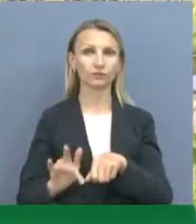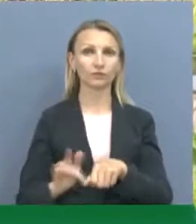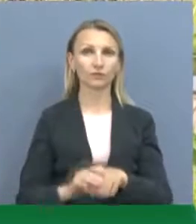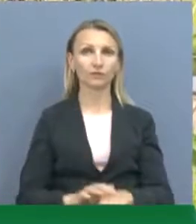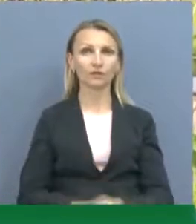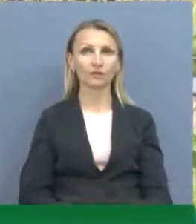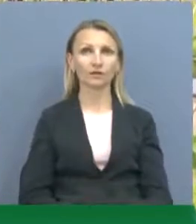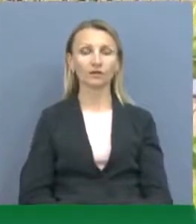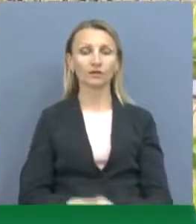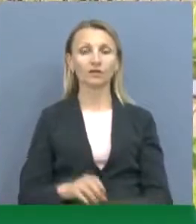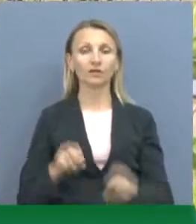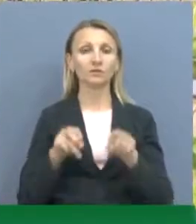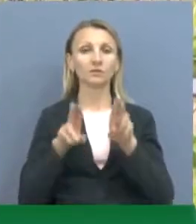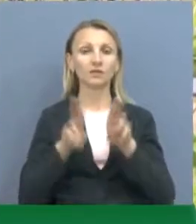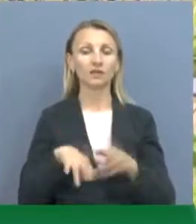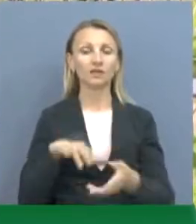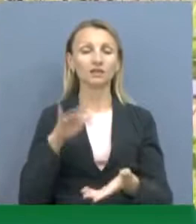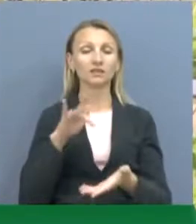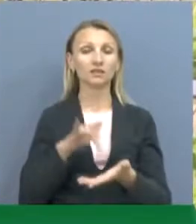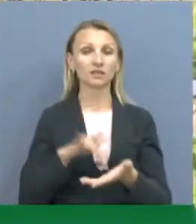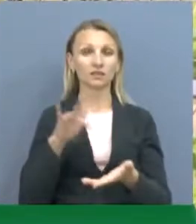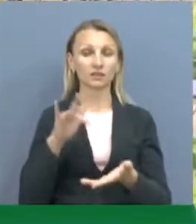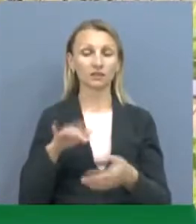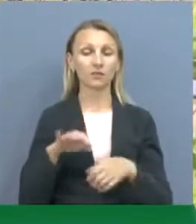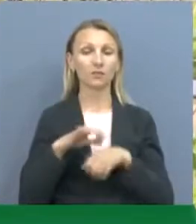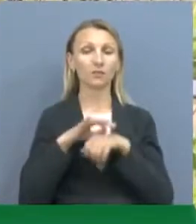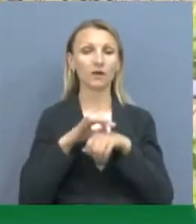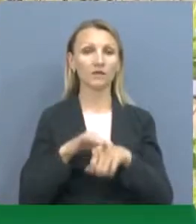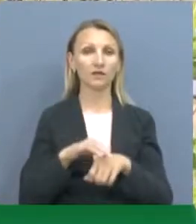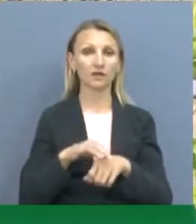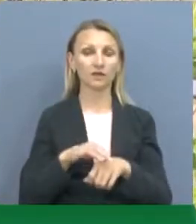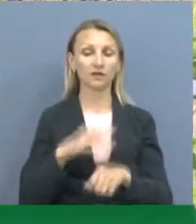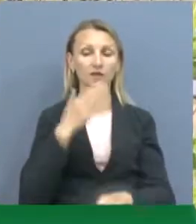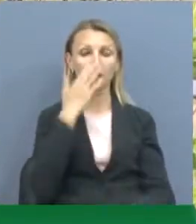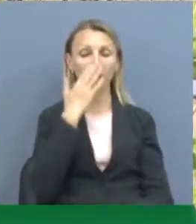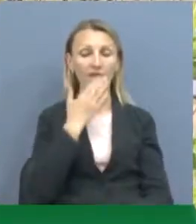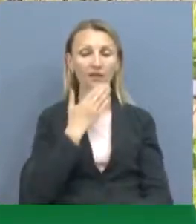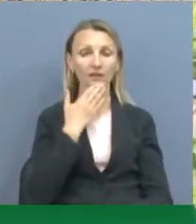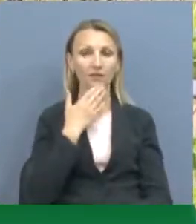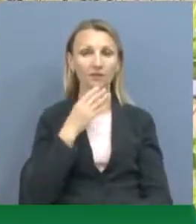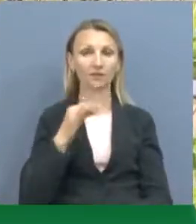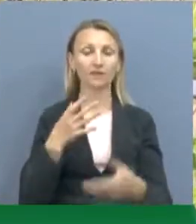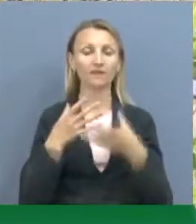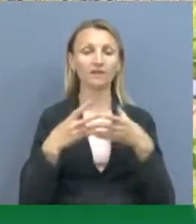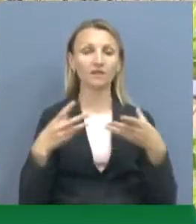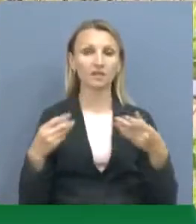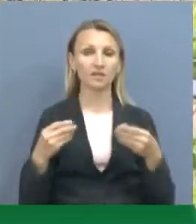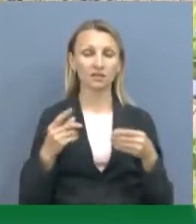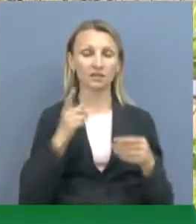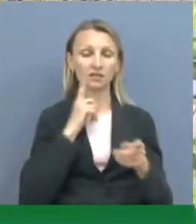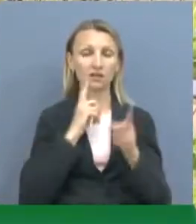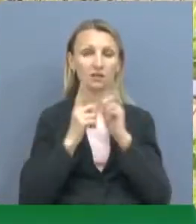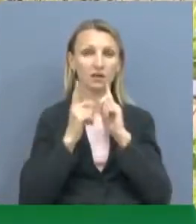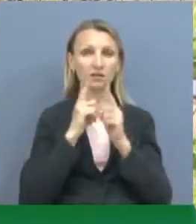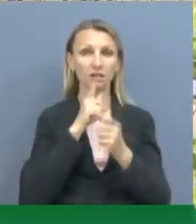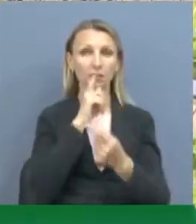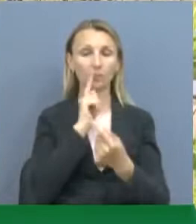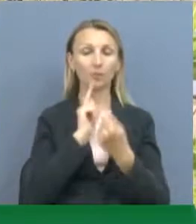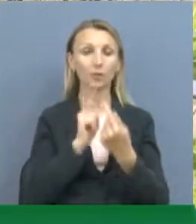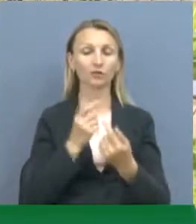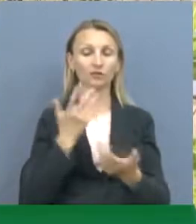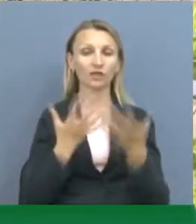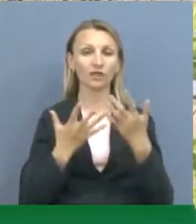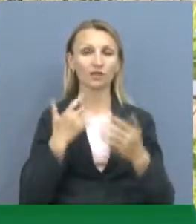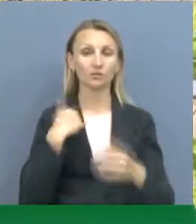центр фитосанитарной диагностики и прогнозов провели весенний и летний мониторинг против на